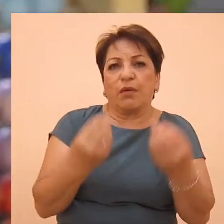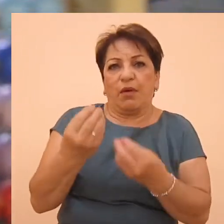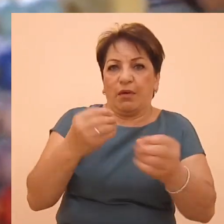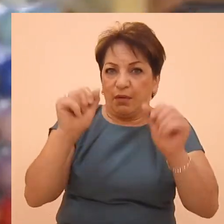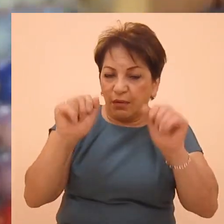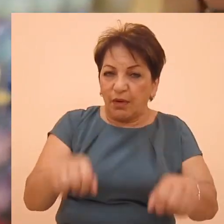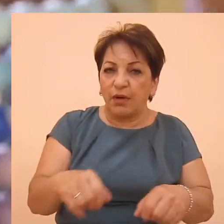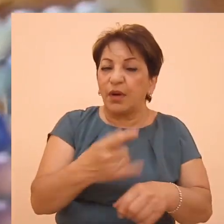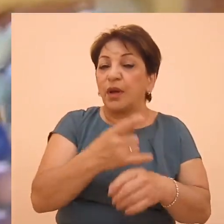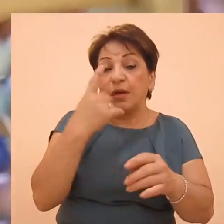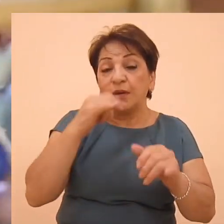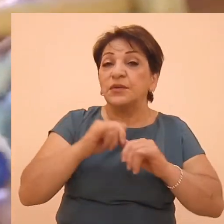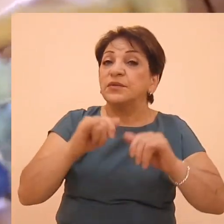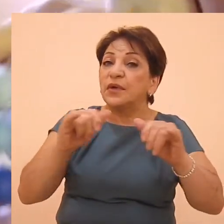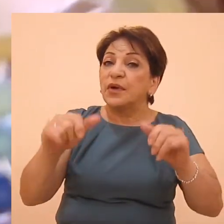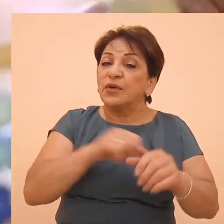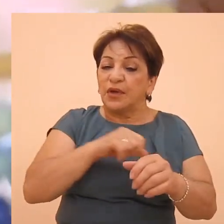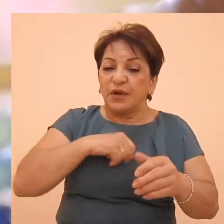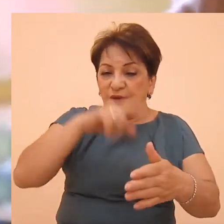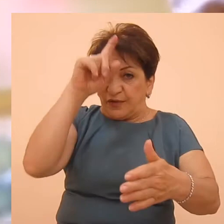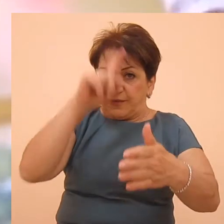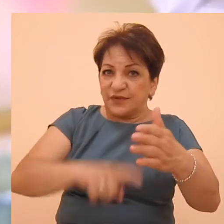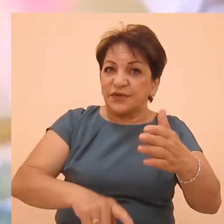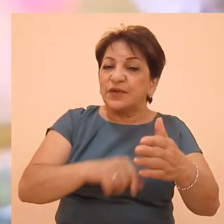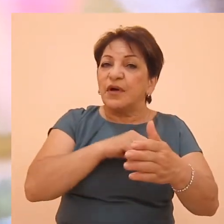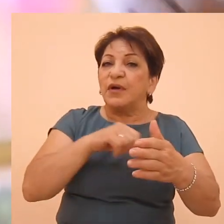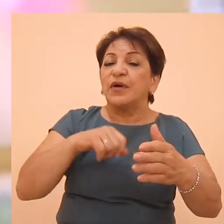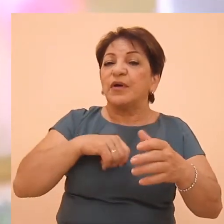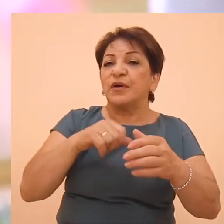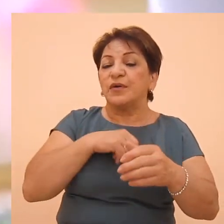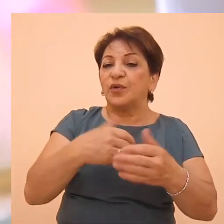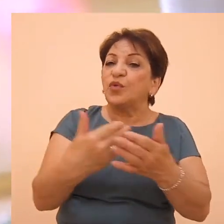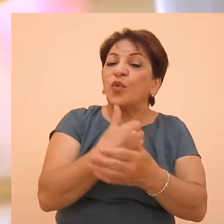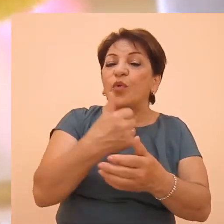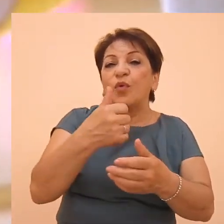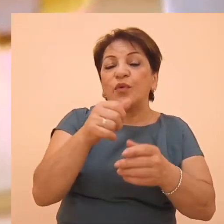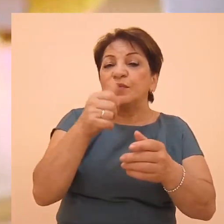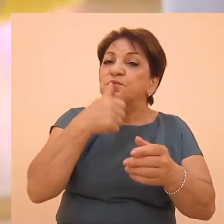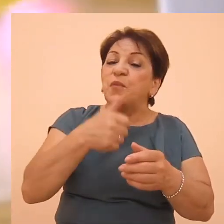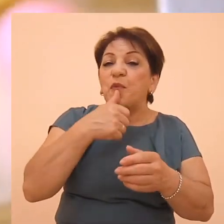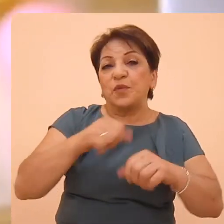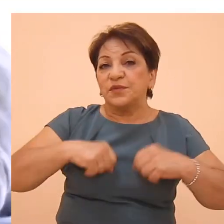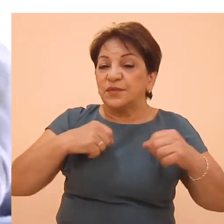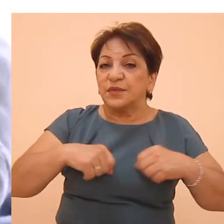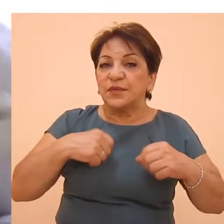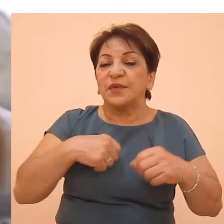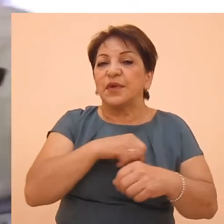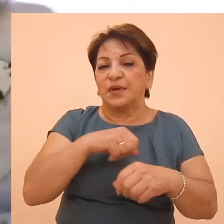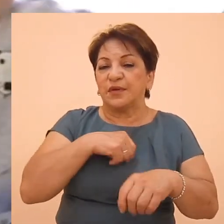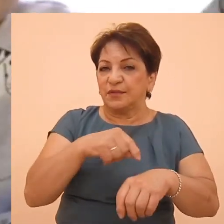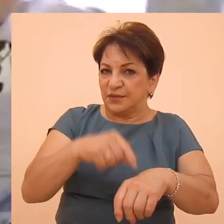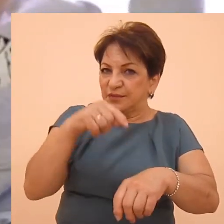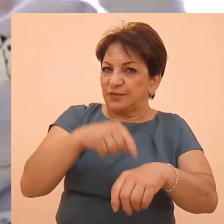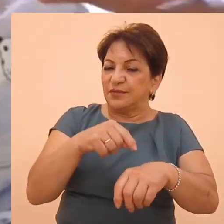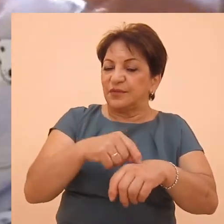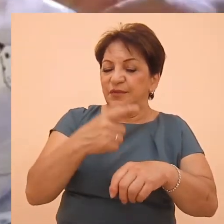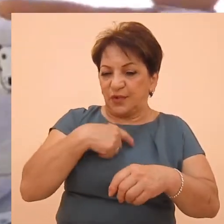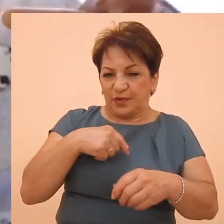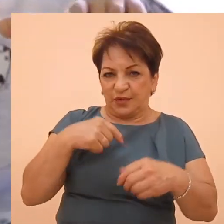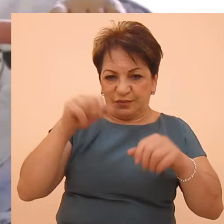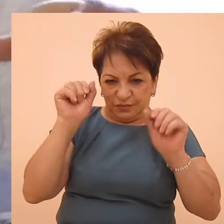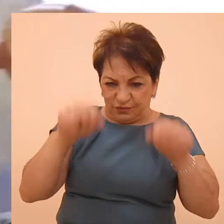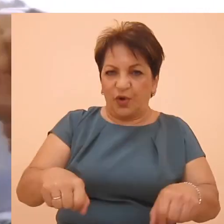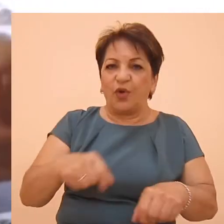Որպեսզի երեխաները զարգացնեն իրենց ինքնավստահությունը և նոր բան փորձելու քաջություն ձեռք բերեն, նրանք պետք է գնահատված և ընդունակ